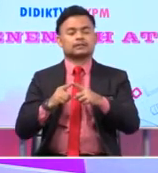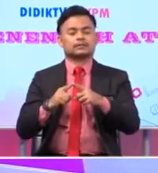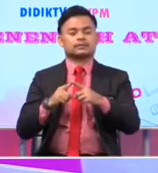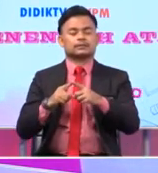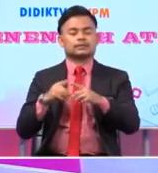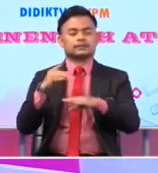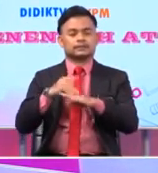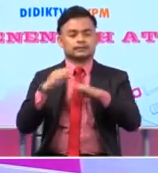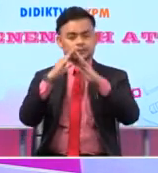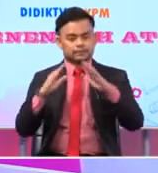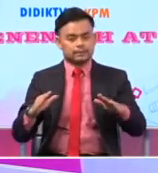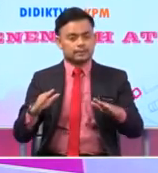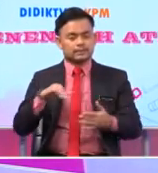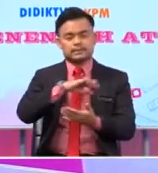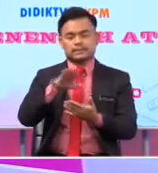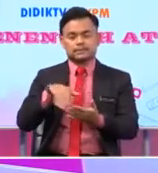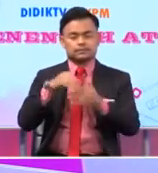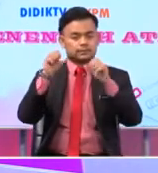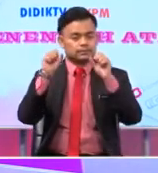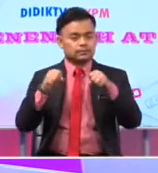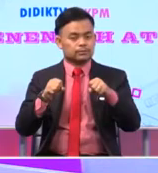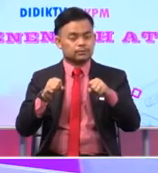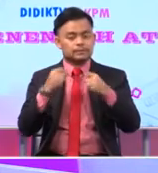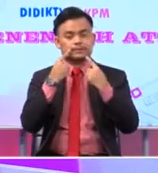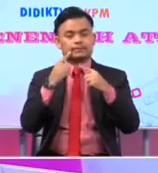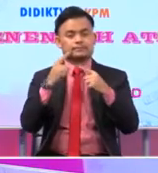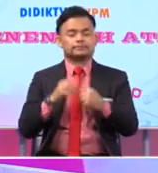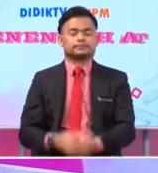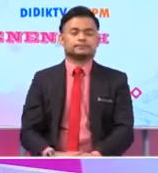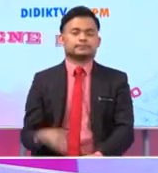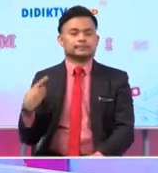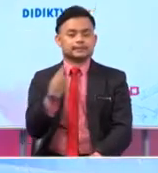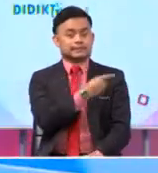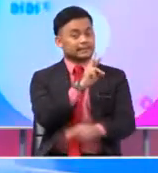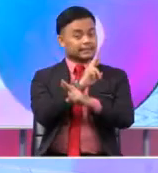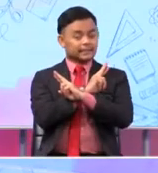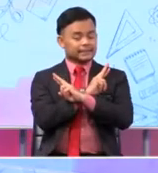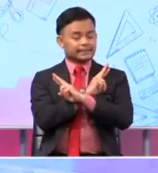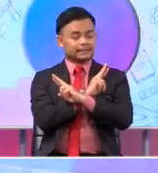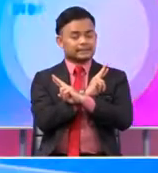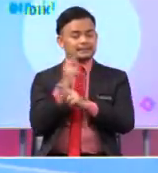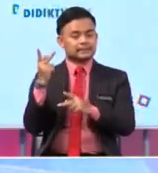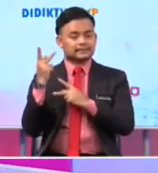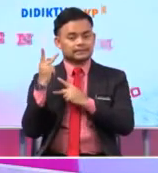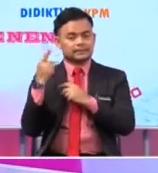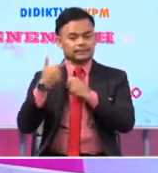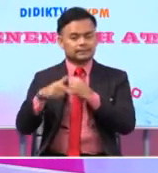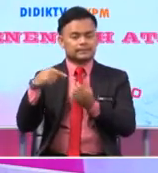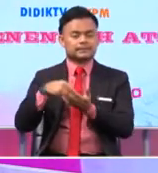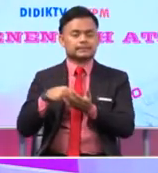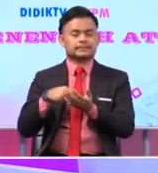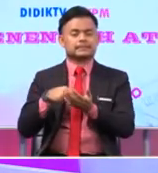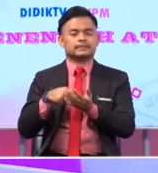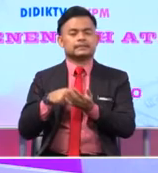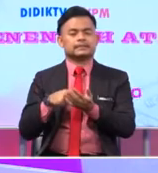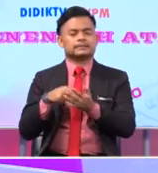dapat juga soalan ini semua dengan baik Kalau masih gue kita benti berhasil ketika kita kembali seperti ini untuk lebih banyak lagi